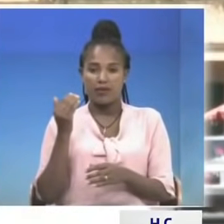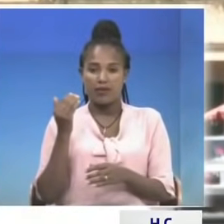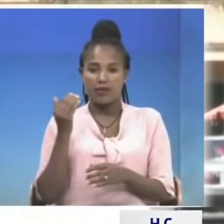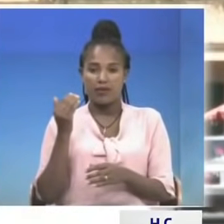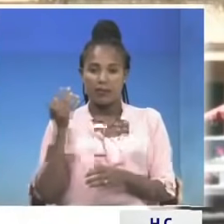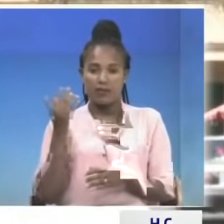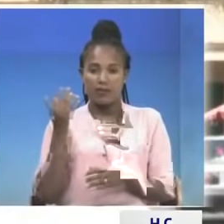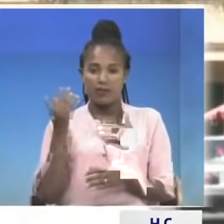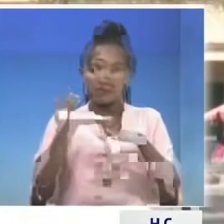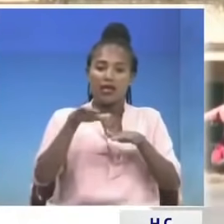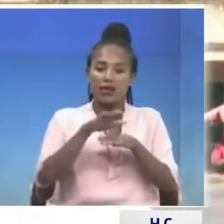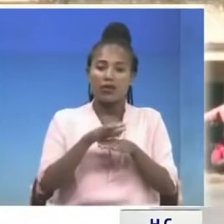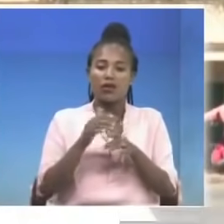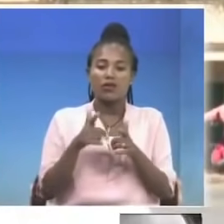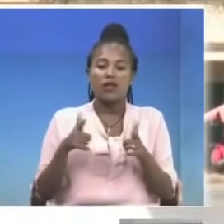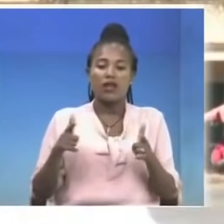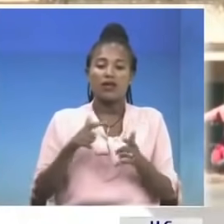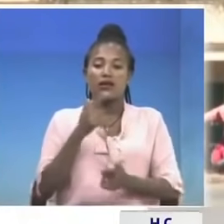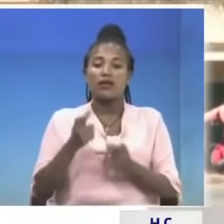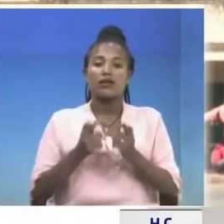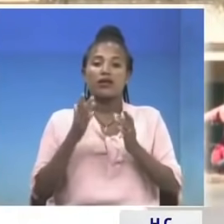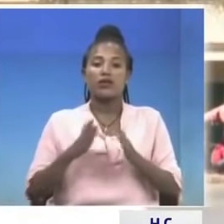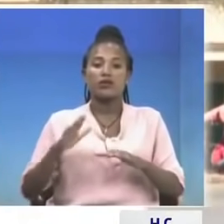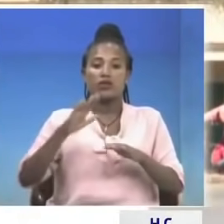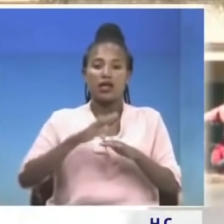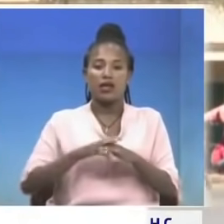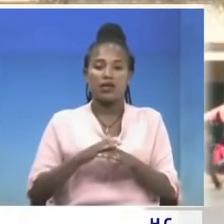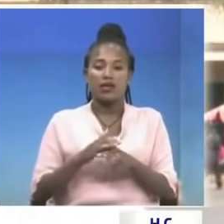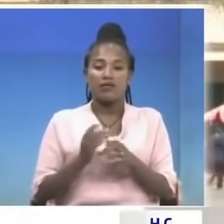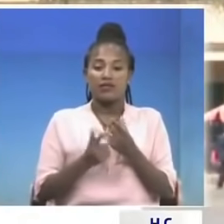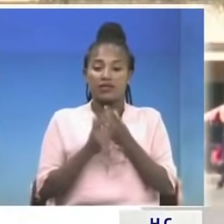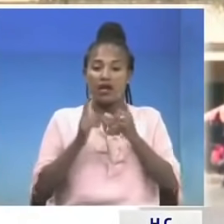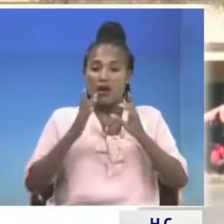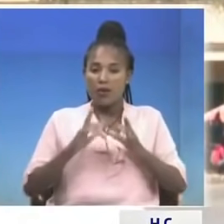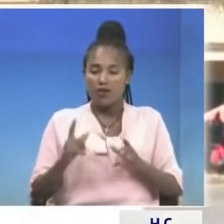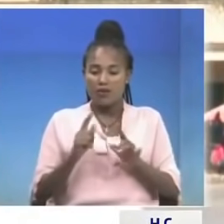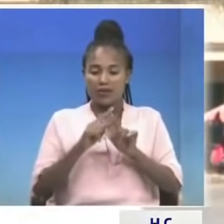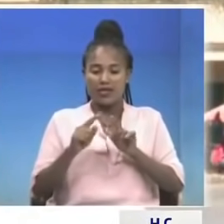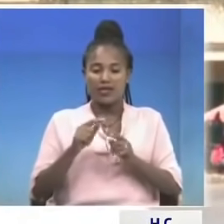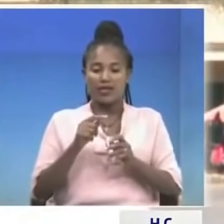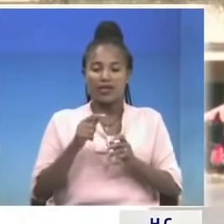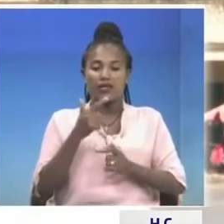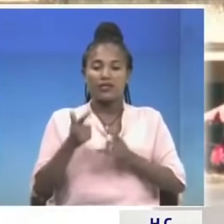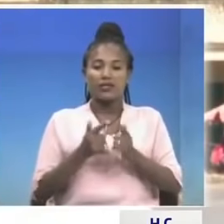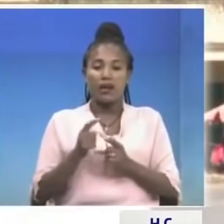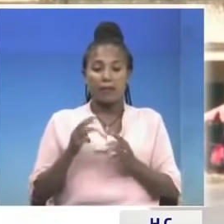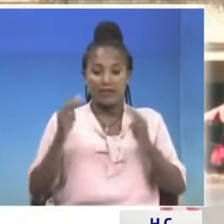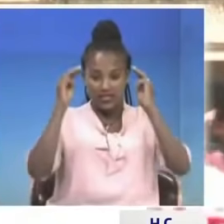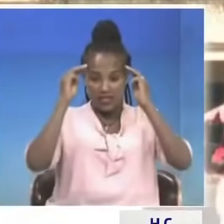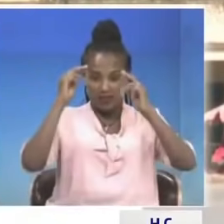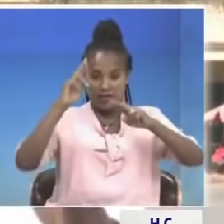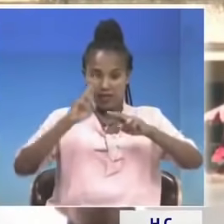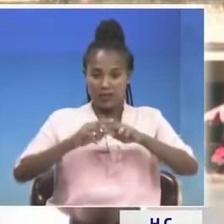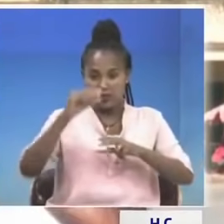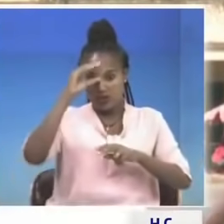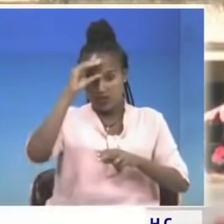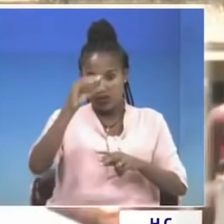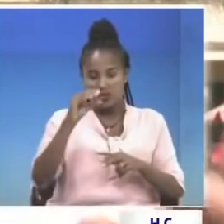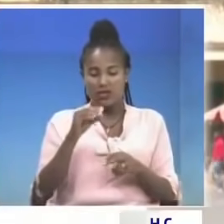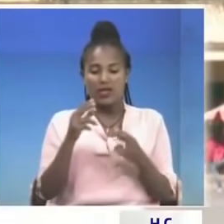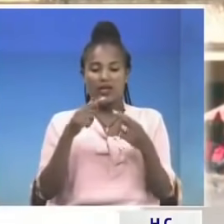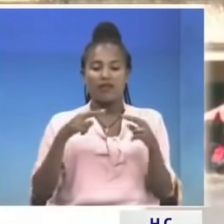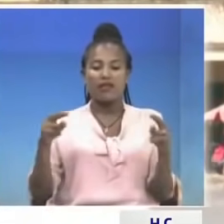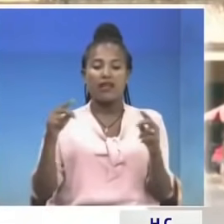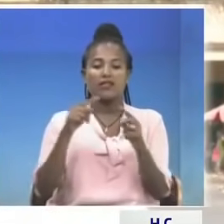ለት የላይኛውና ትላልቅ ነጋዴዎች ላይ ፌር የሆነ በተለይ ንግድና ኢንዱስትሪ የሚቀመጡ ሰዎች ከፌዴራል